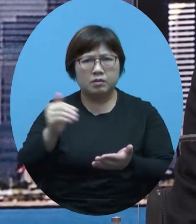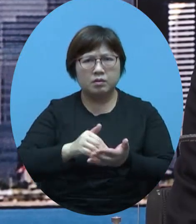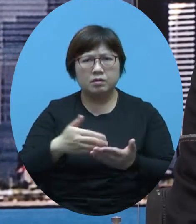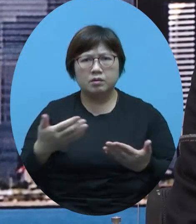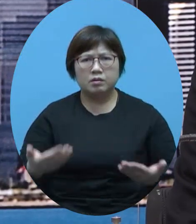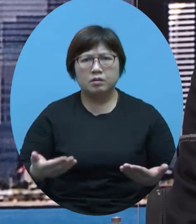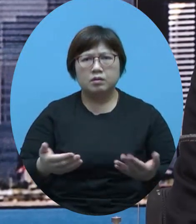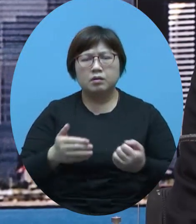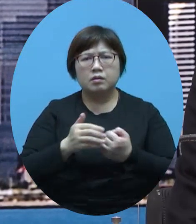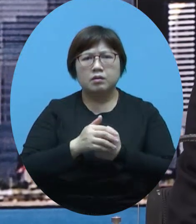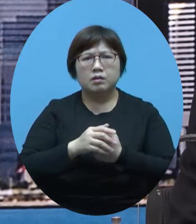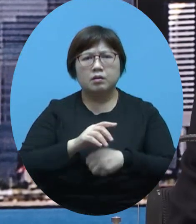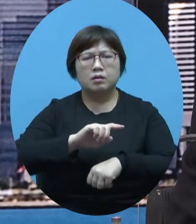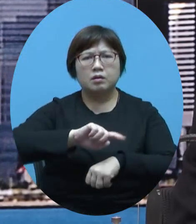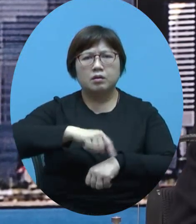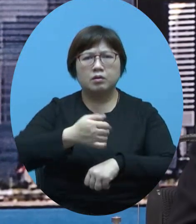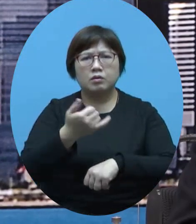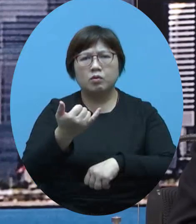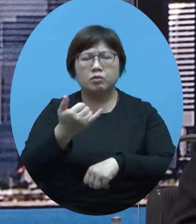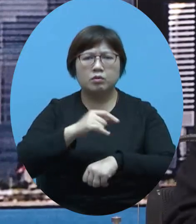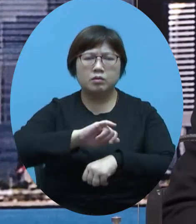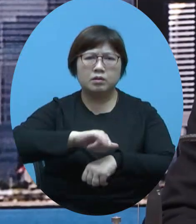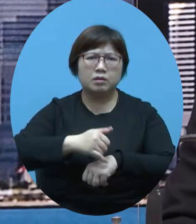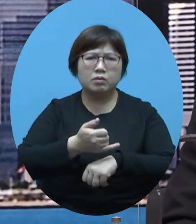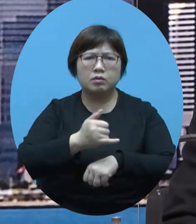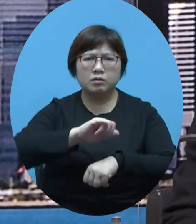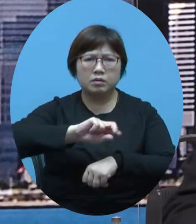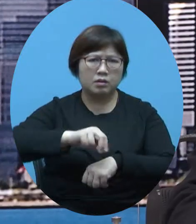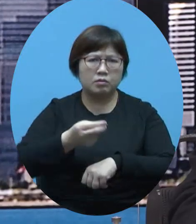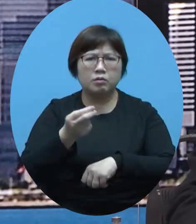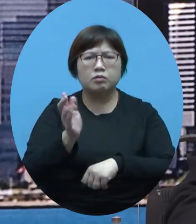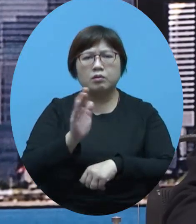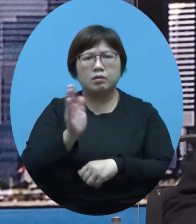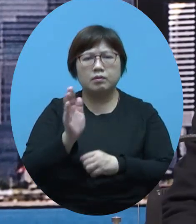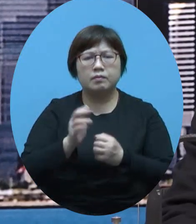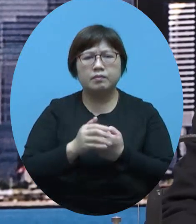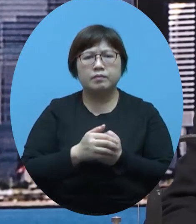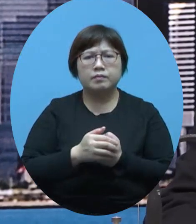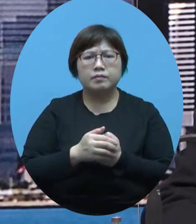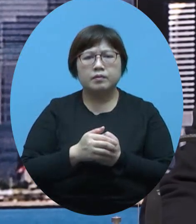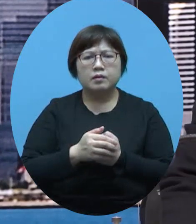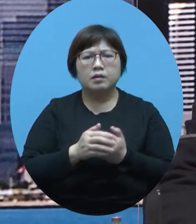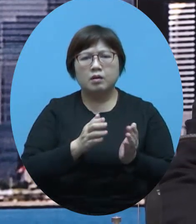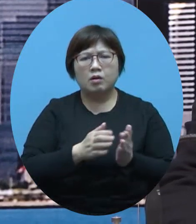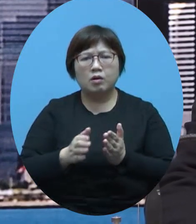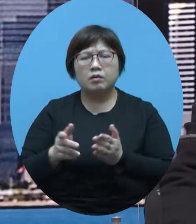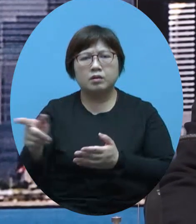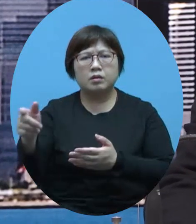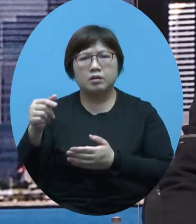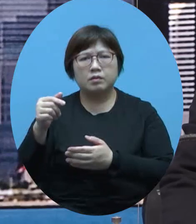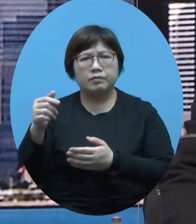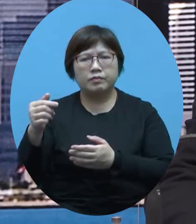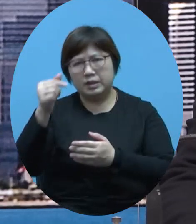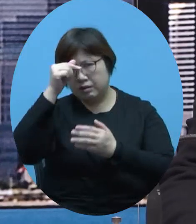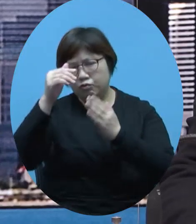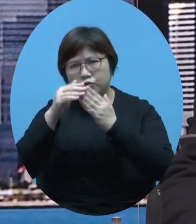緊可能係六個鐘、六七個鐘咁樣啦嚇，咁咧就係安排翻去嗰、那個檢